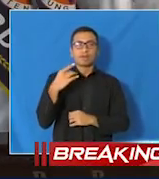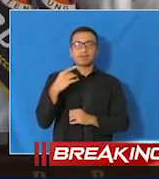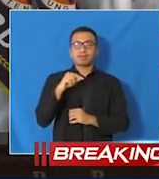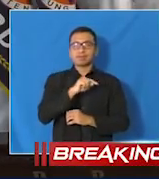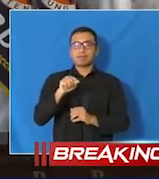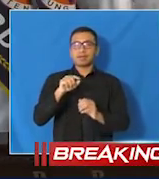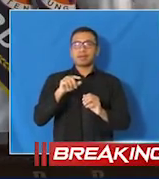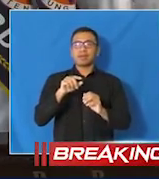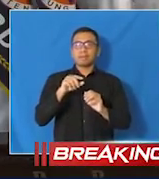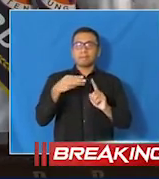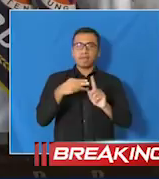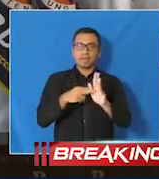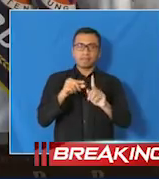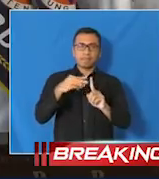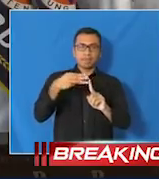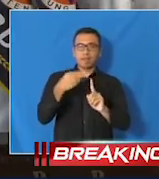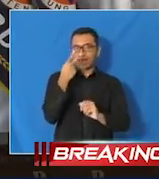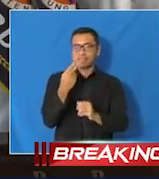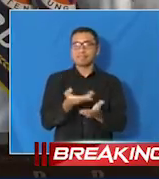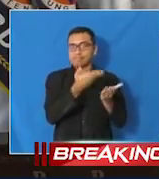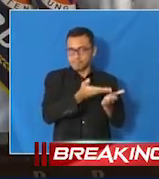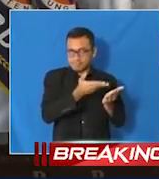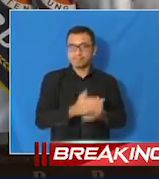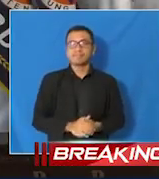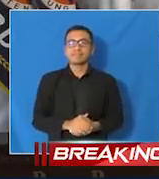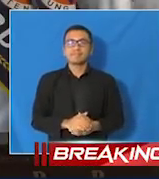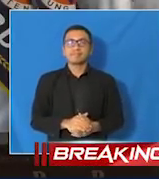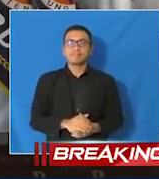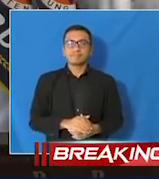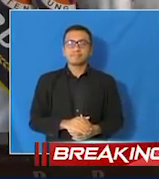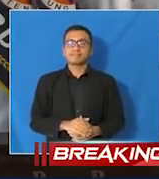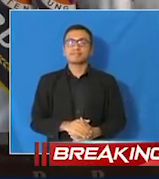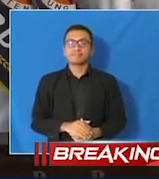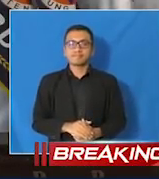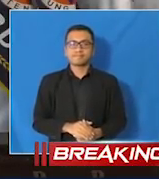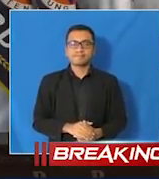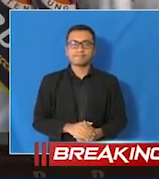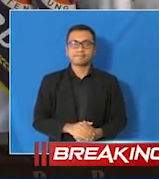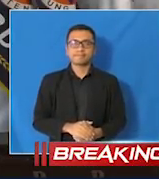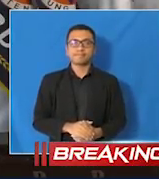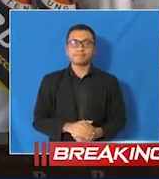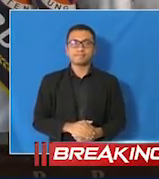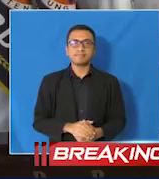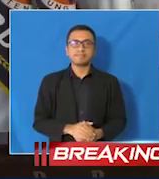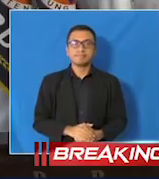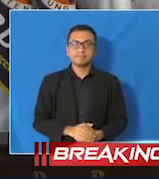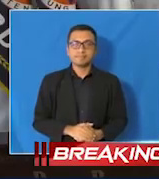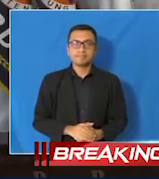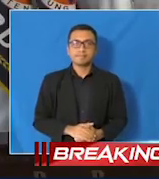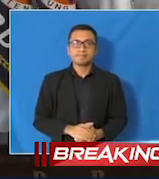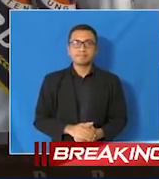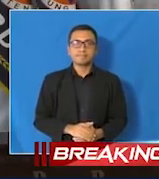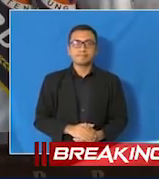p.b. npct1.co.id garis miring covert 19 Saat ini